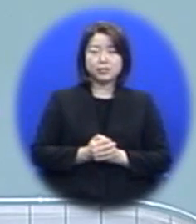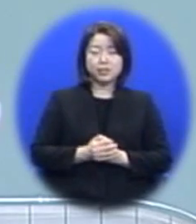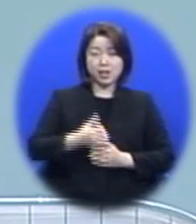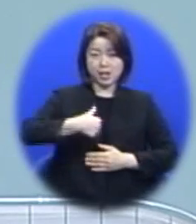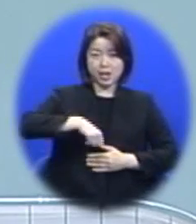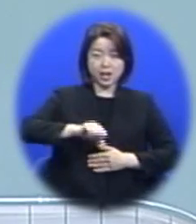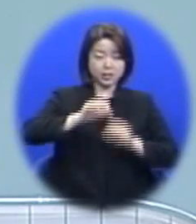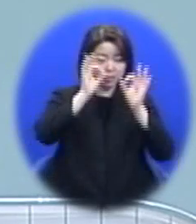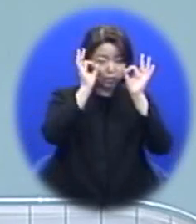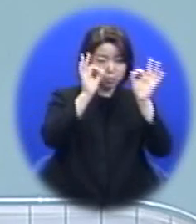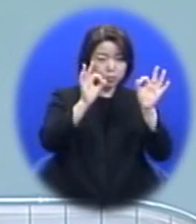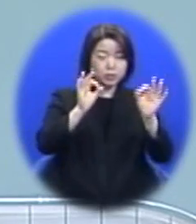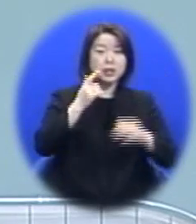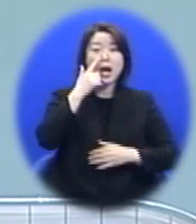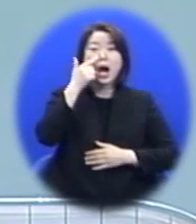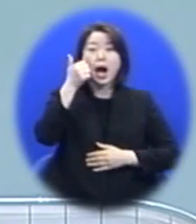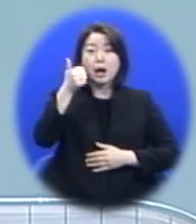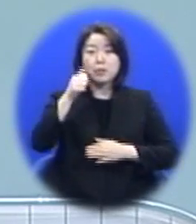아들을 보는 아버지 마음,